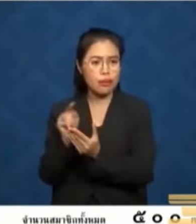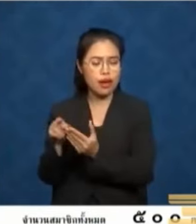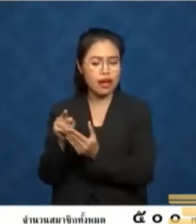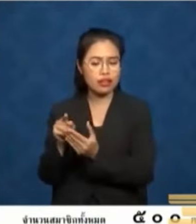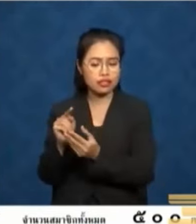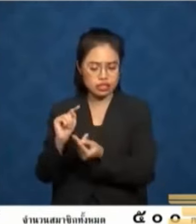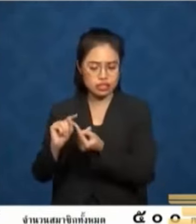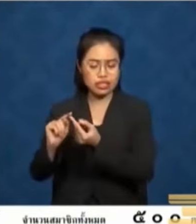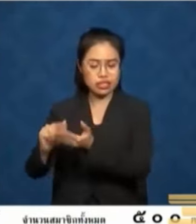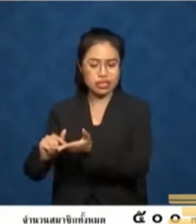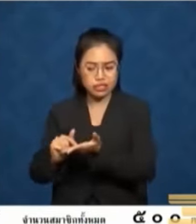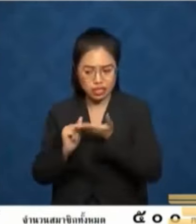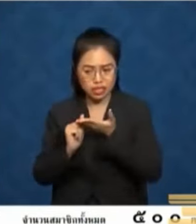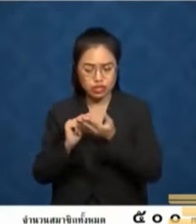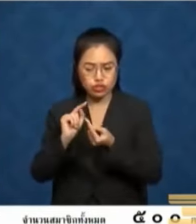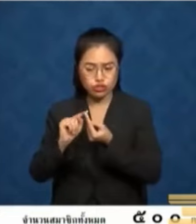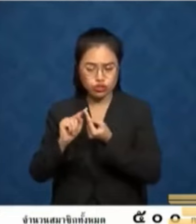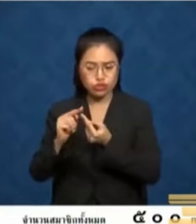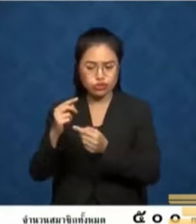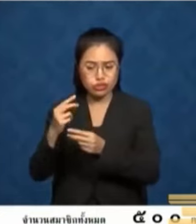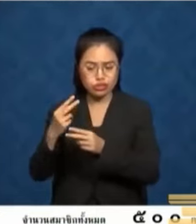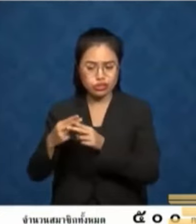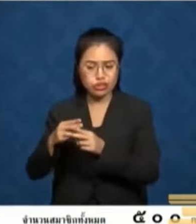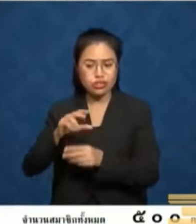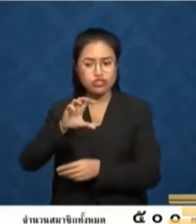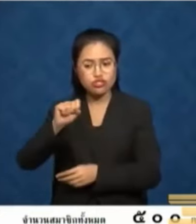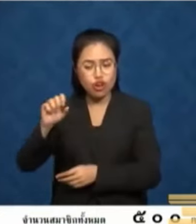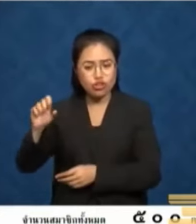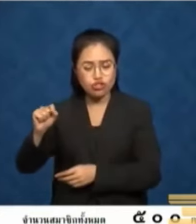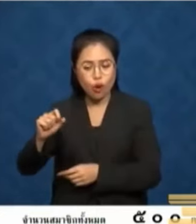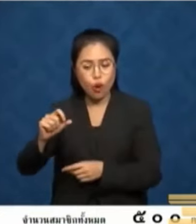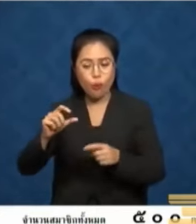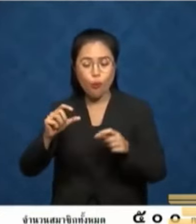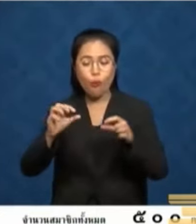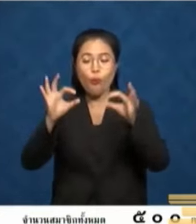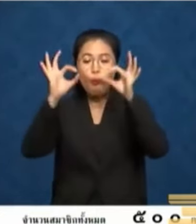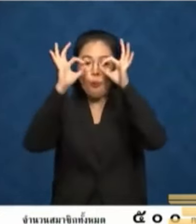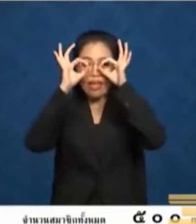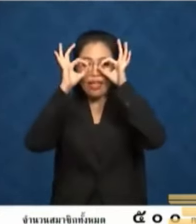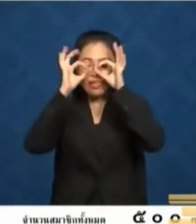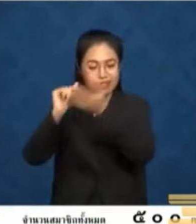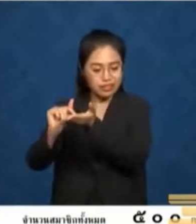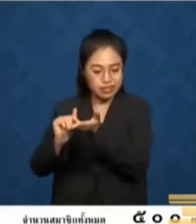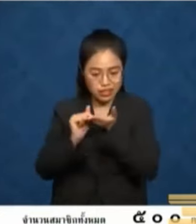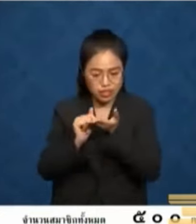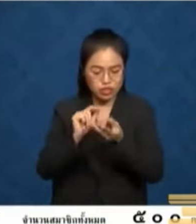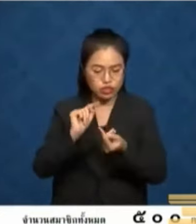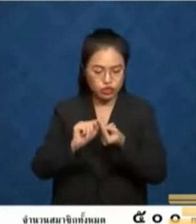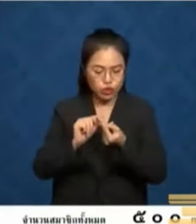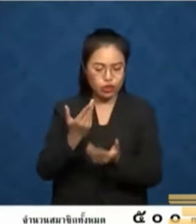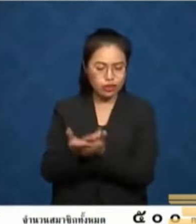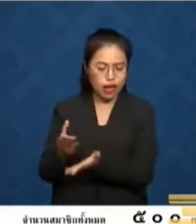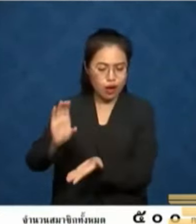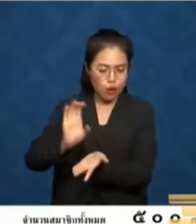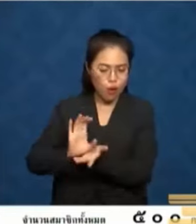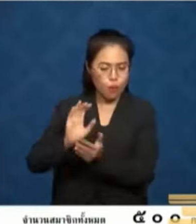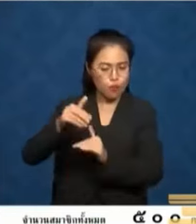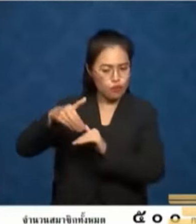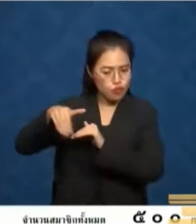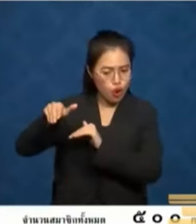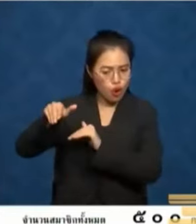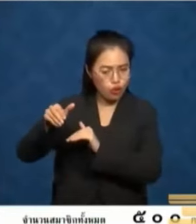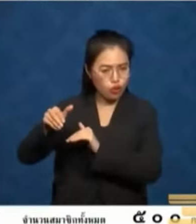ขออภัยที่เอ่ยนามนะครับไม่ได้เสียหายให้ดูเรื่องงบประมาณนอกรายจ่ายงบประมาณนอกนอกงบ